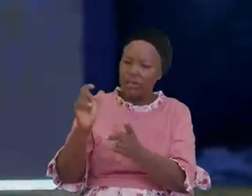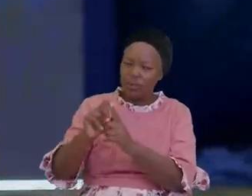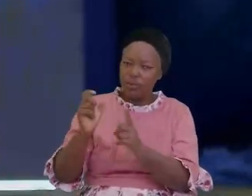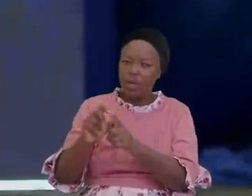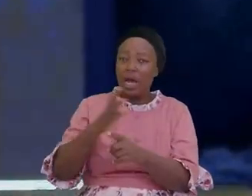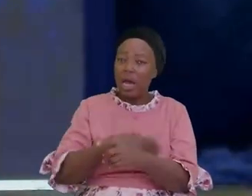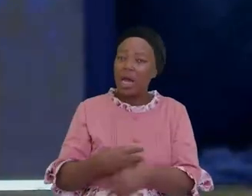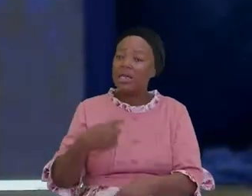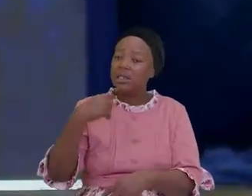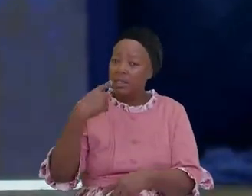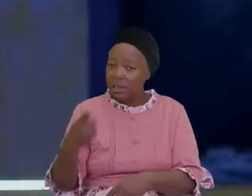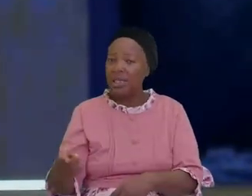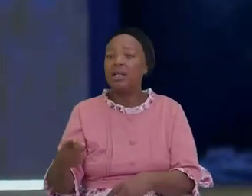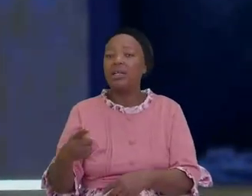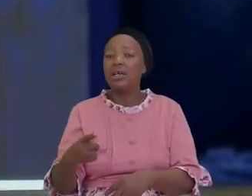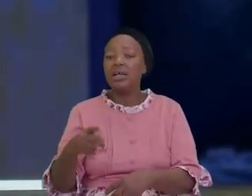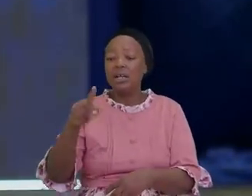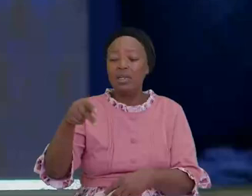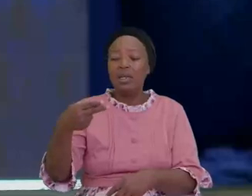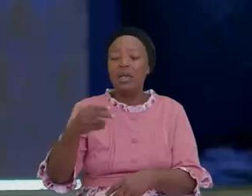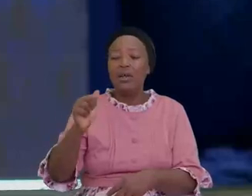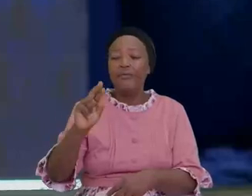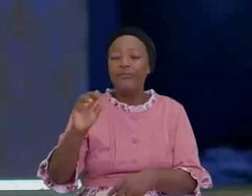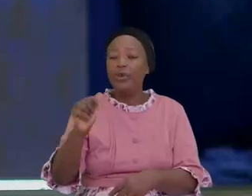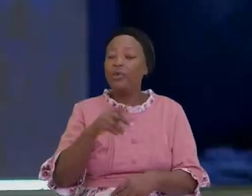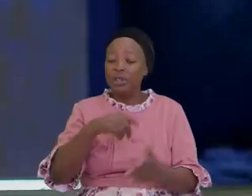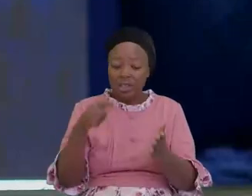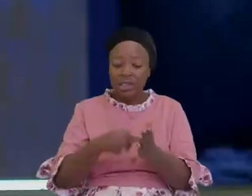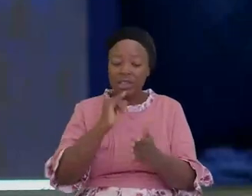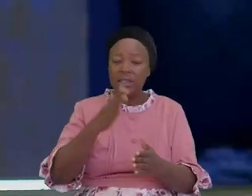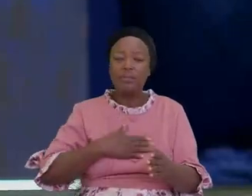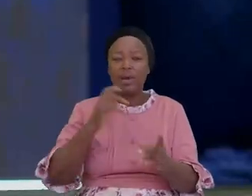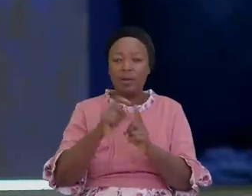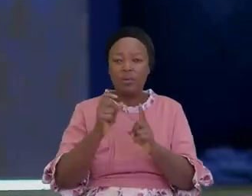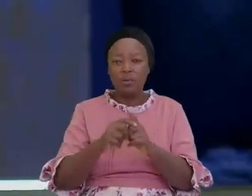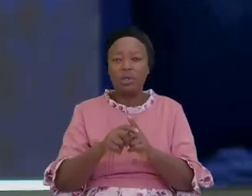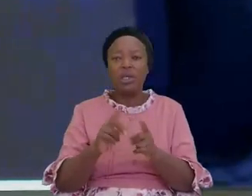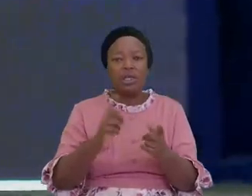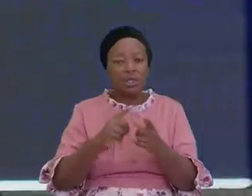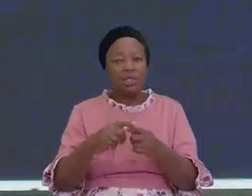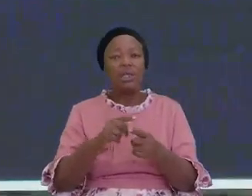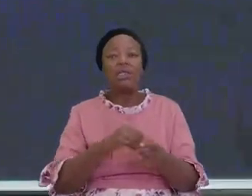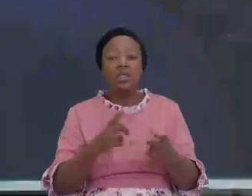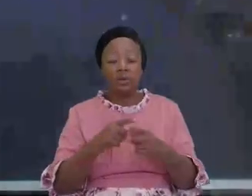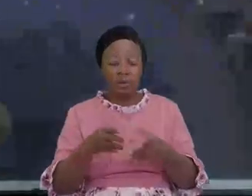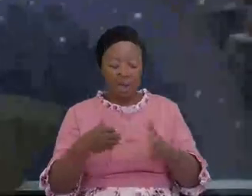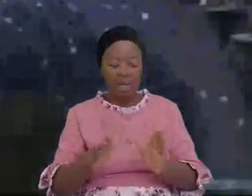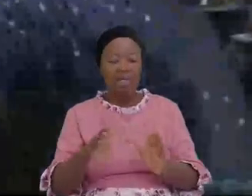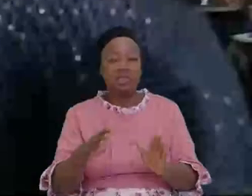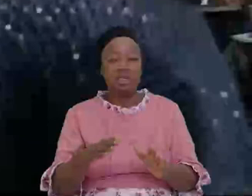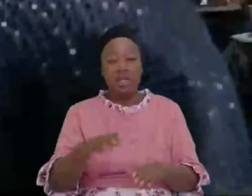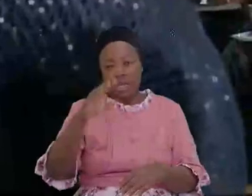et dis à Pharaon, voici ma parole finalement, il laissera